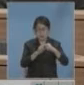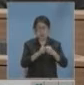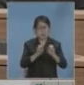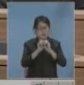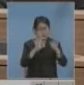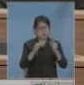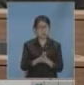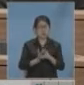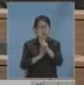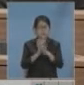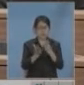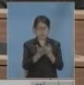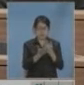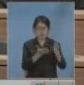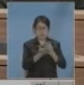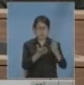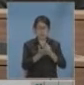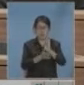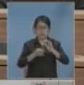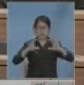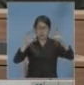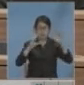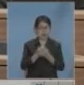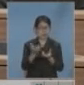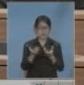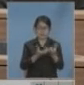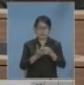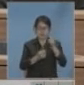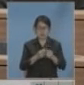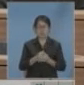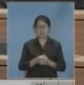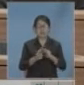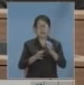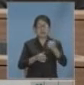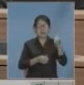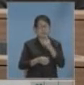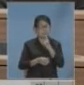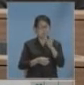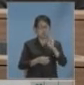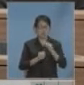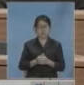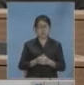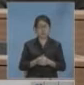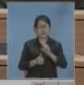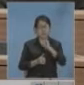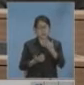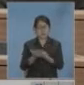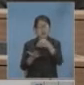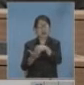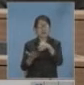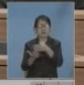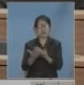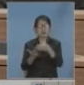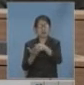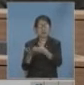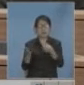บาลชุดนี้ครับไม่ว่าจะเป็นเรื่องของไปจนถึงเรื่องอื่นๆนะครับไม่ต้องพูดก็ได้แต่ว่าเรื่องทั้งหลายเนี่ยสุดท้ายบอกว่าให้ไปใช้งบกลางเดี๋ยวผมจะอภิปรายม